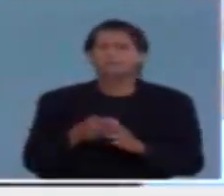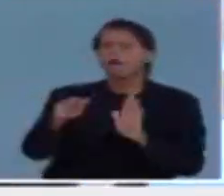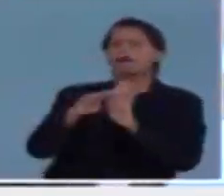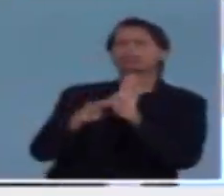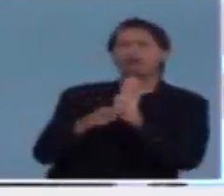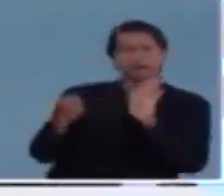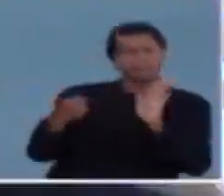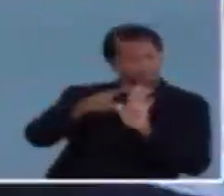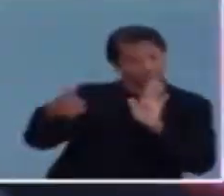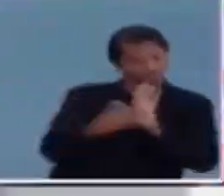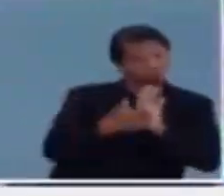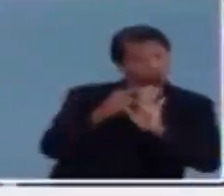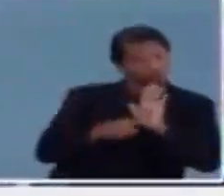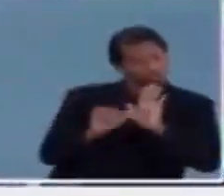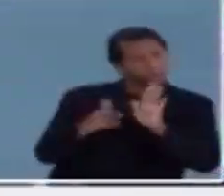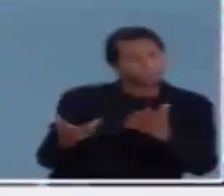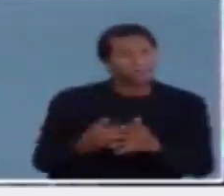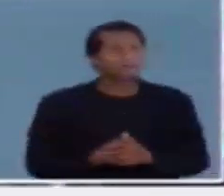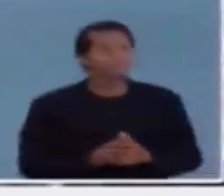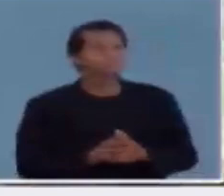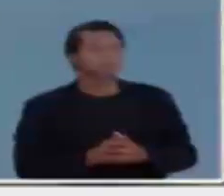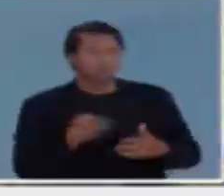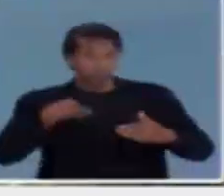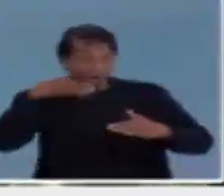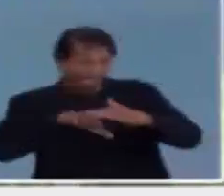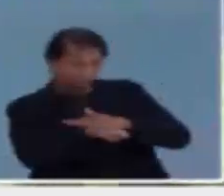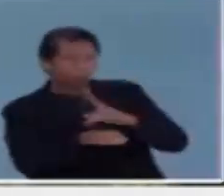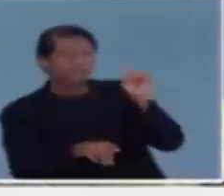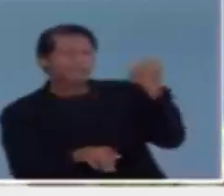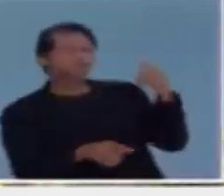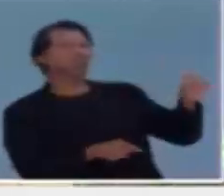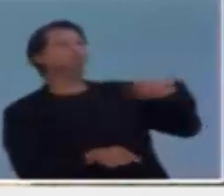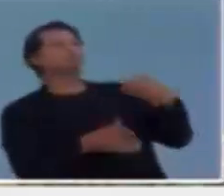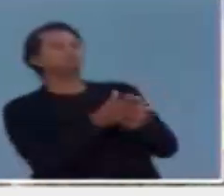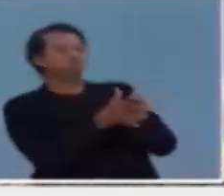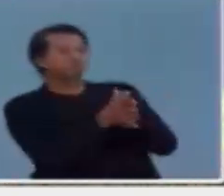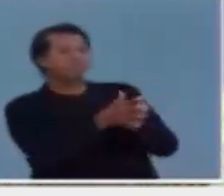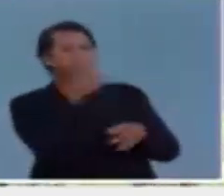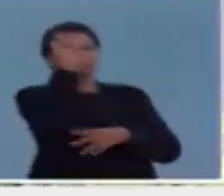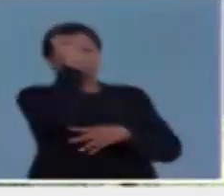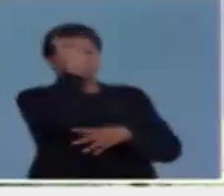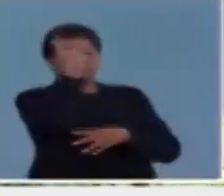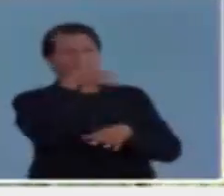siapkan? Jadi di sini kan baru masuk, kita udah cuci tangan, udah di tes suhu juga, sama udah pakai